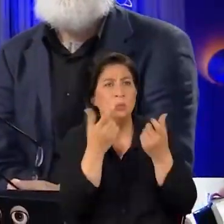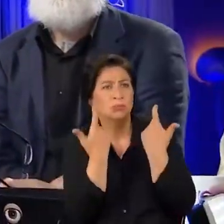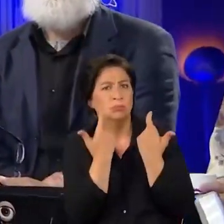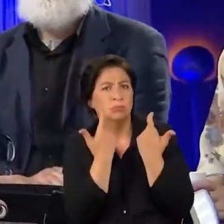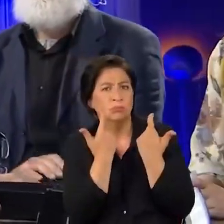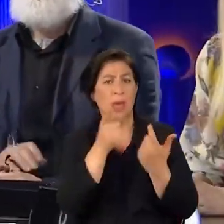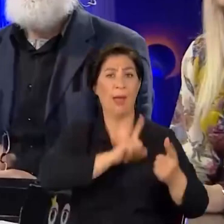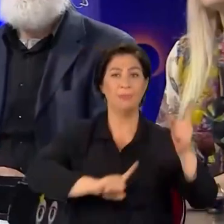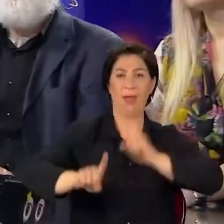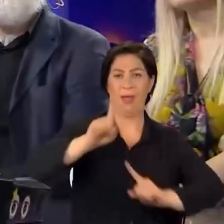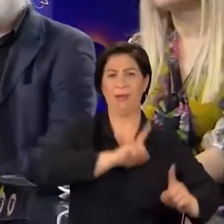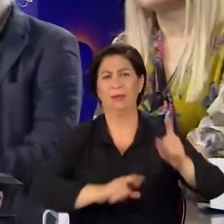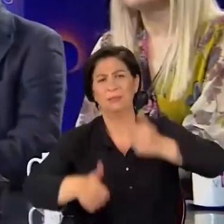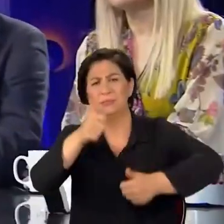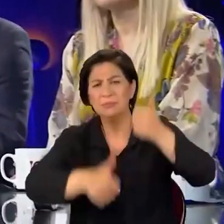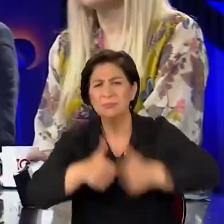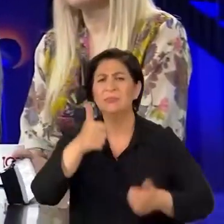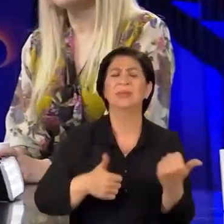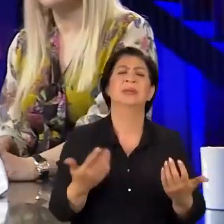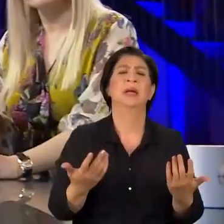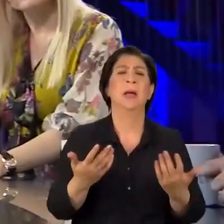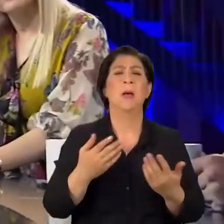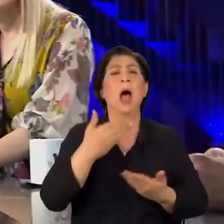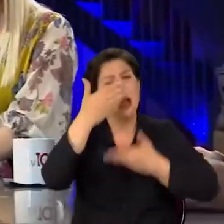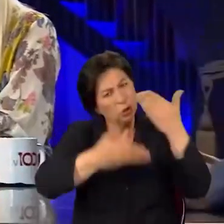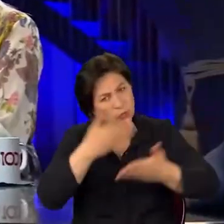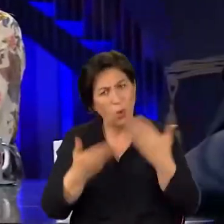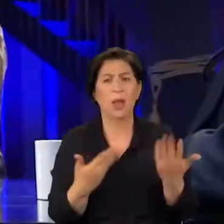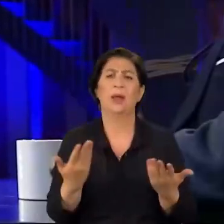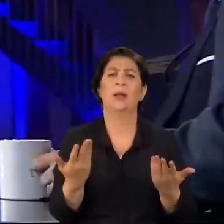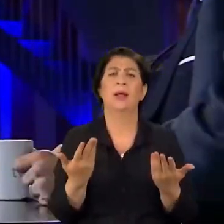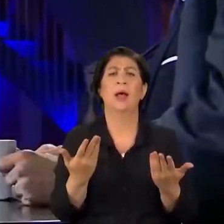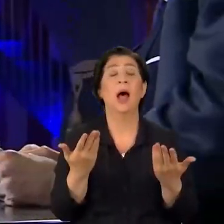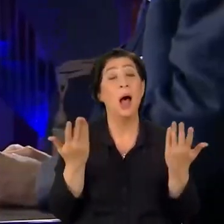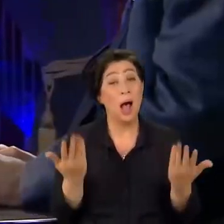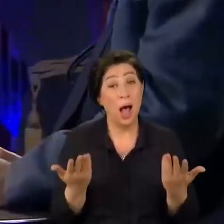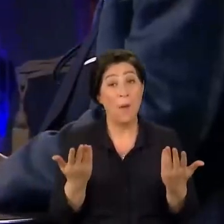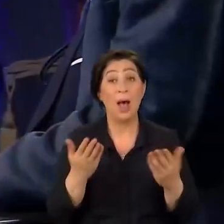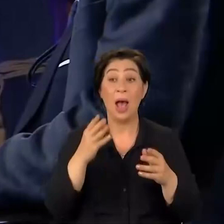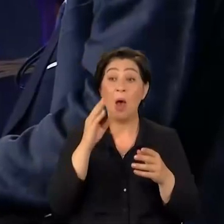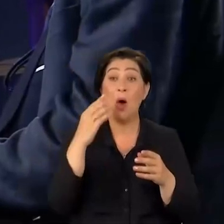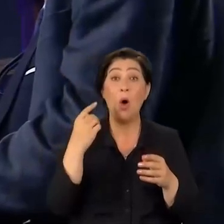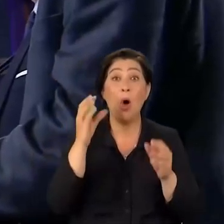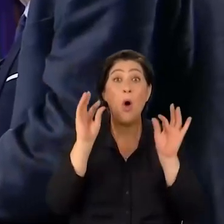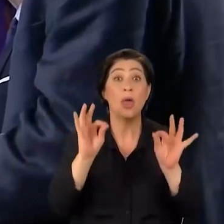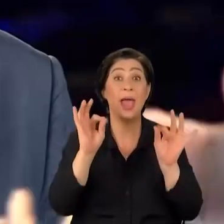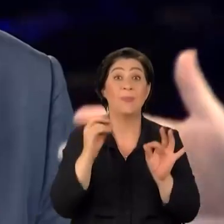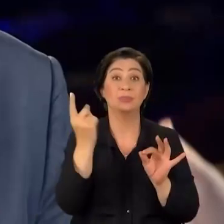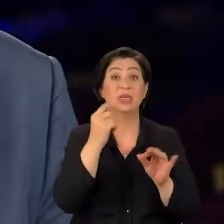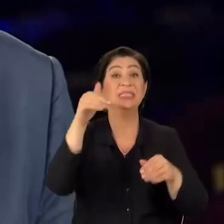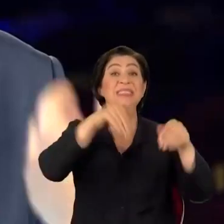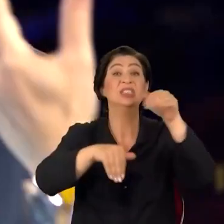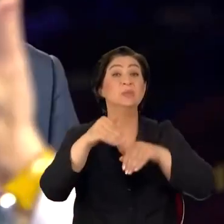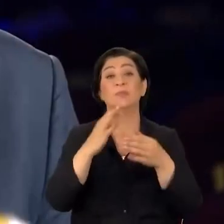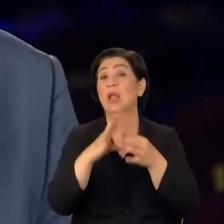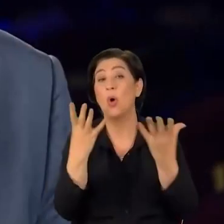İşte adaylar yarışıyor, efendim bahsediyorlar ama tabii ki spesifik özel şeylerden bahsediyor. İşte seçimde ne